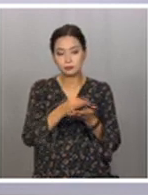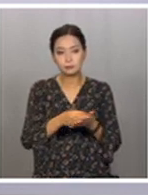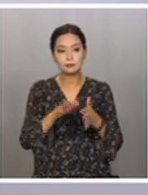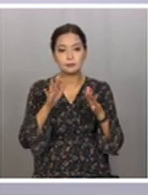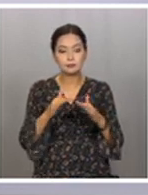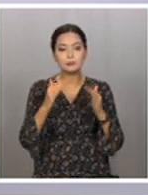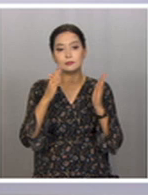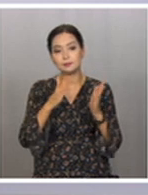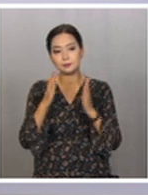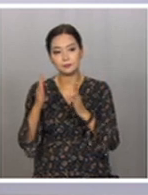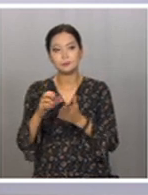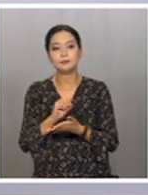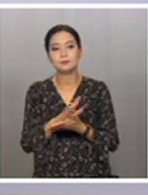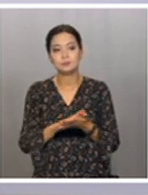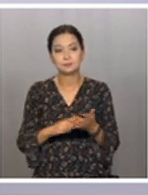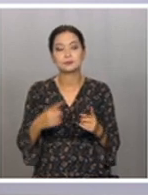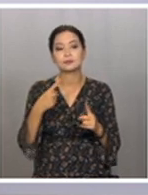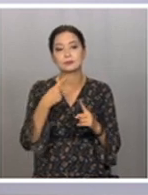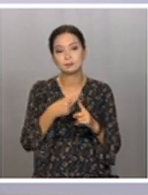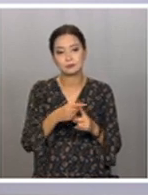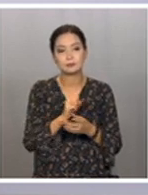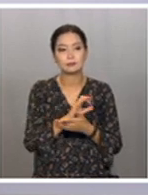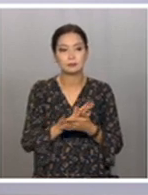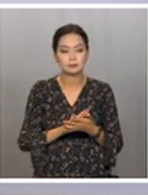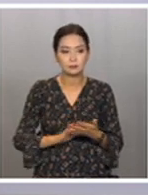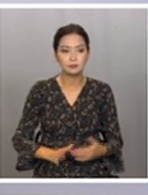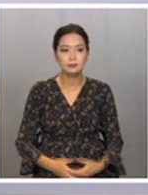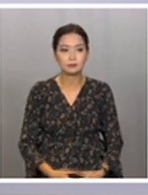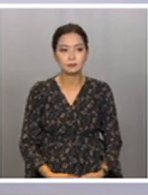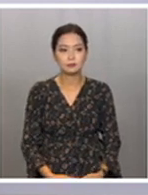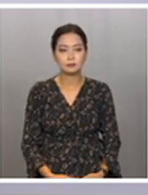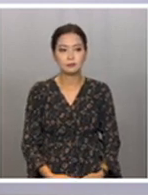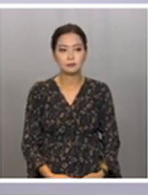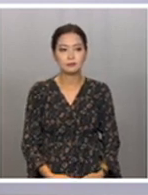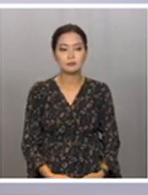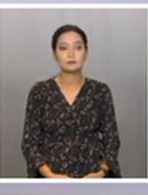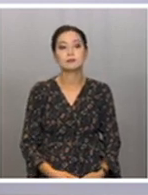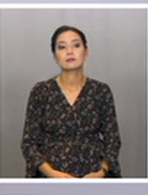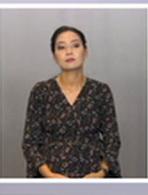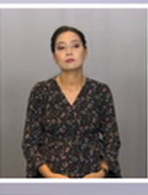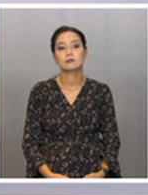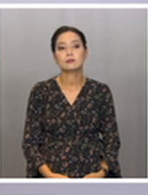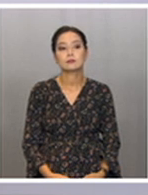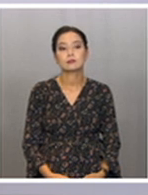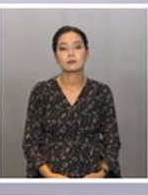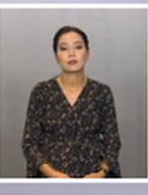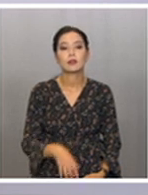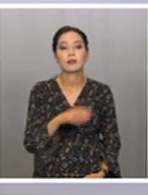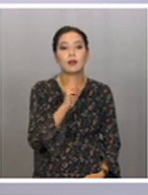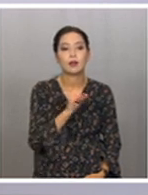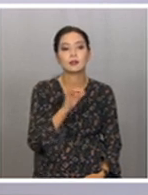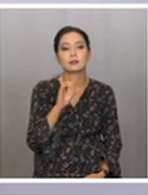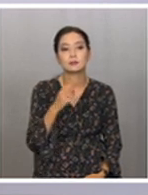мен Б векторының қосындысының ұзындығын есептеңіздер. Келесі А векторы мен Б